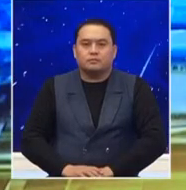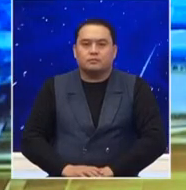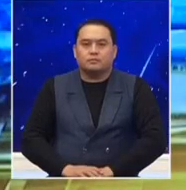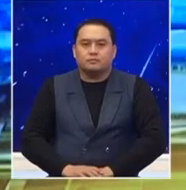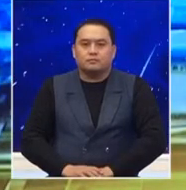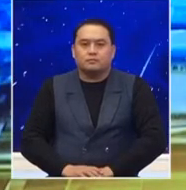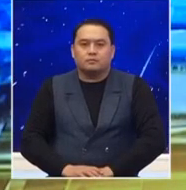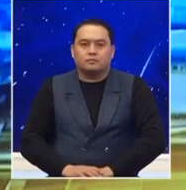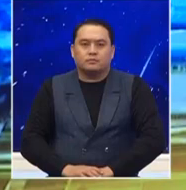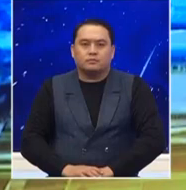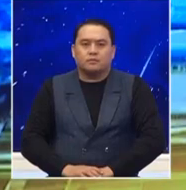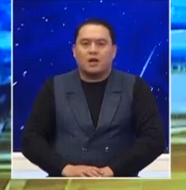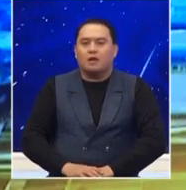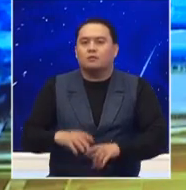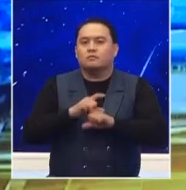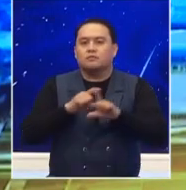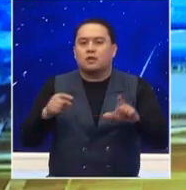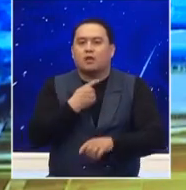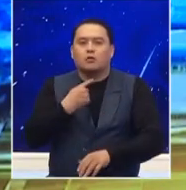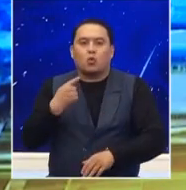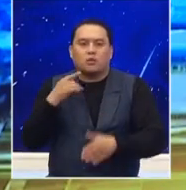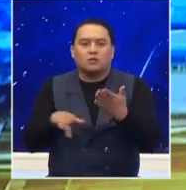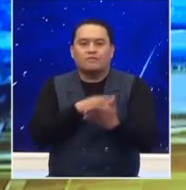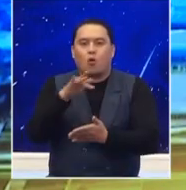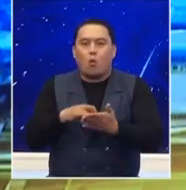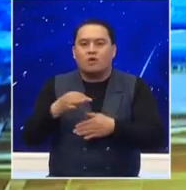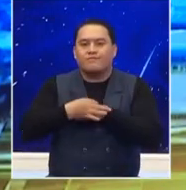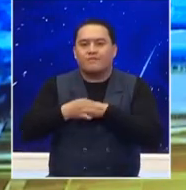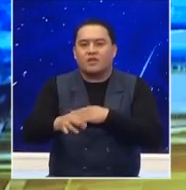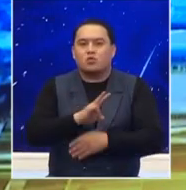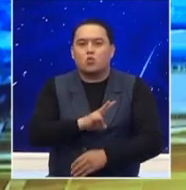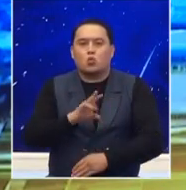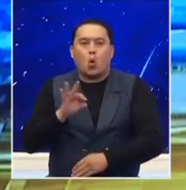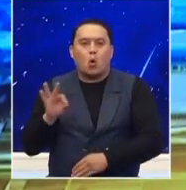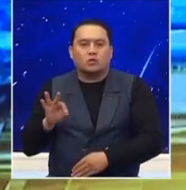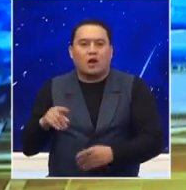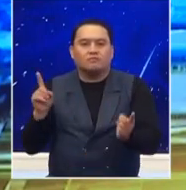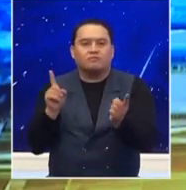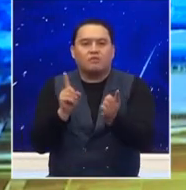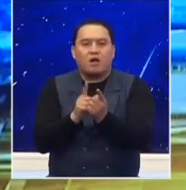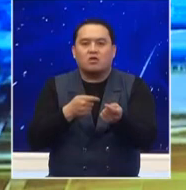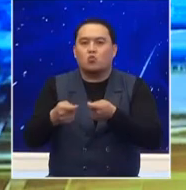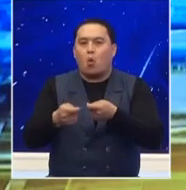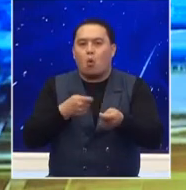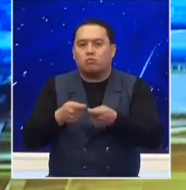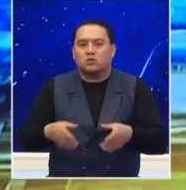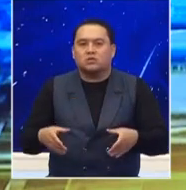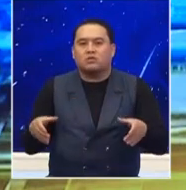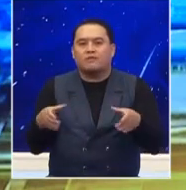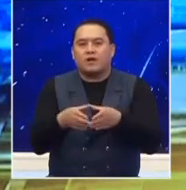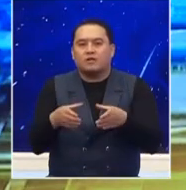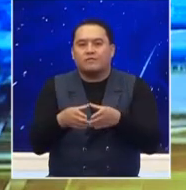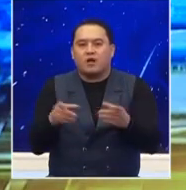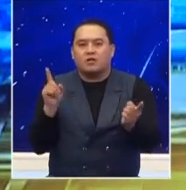Молодежь – двигатель прогресса. В здании Талдыкурганского городского филиала партии «Нур Отан» прошла встреча руководства партии